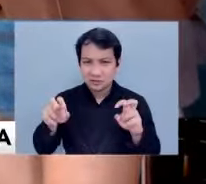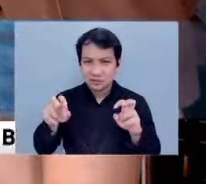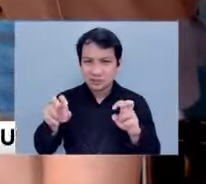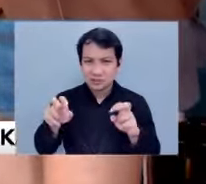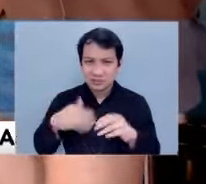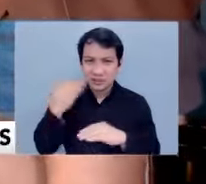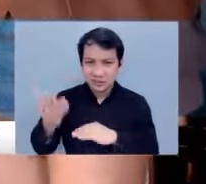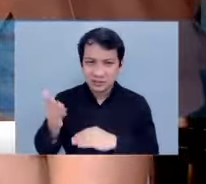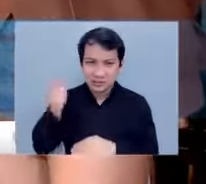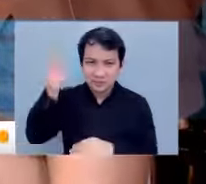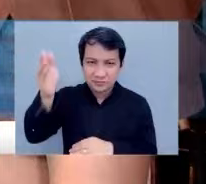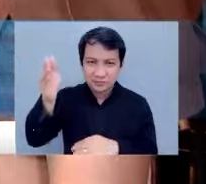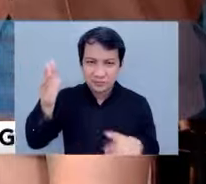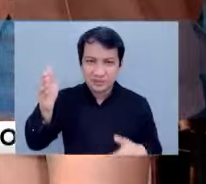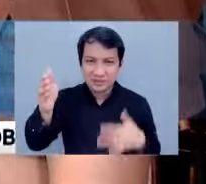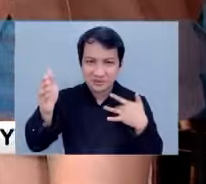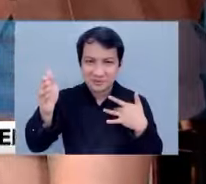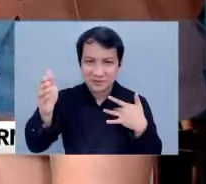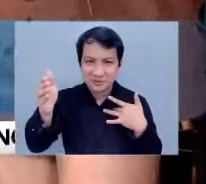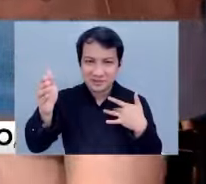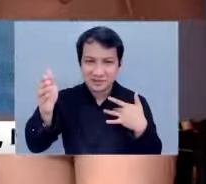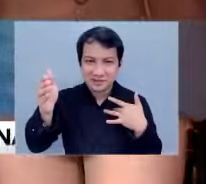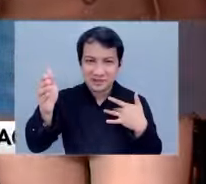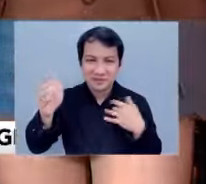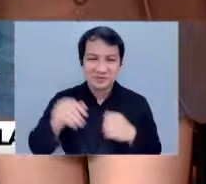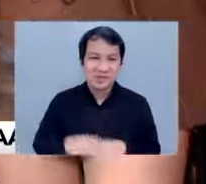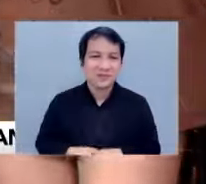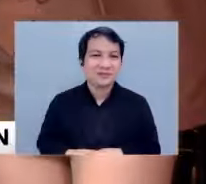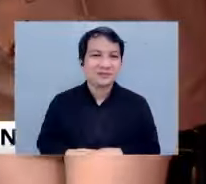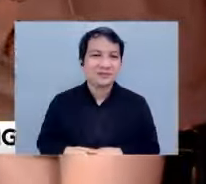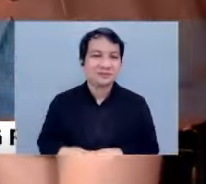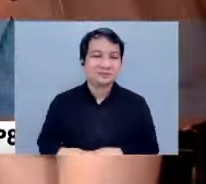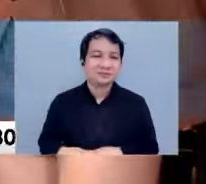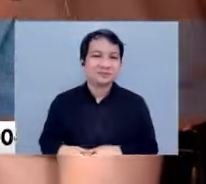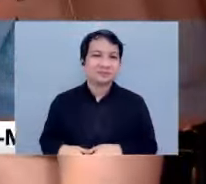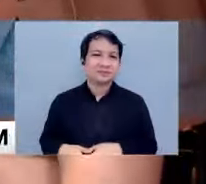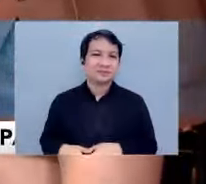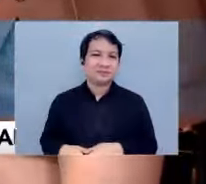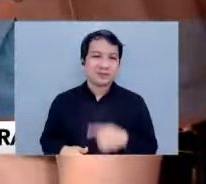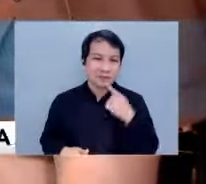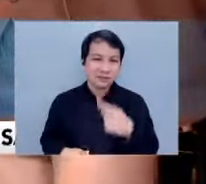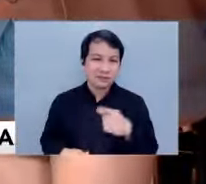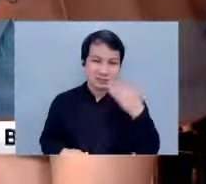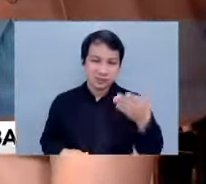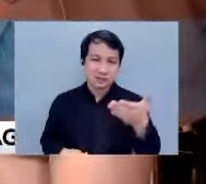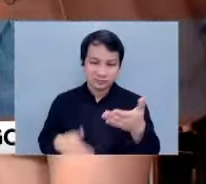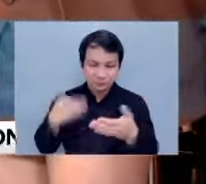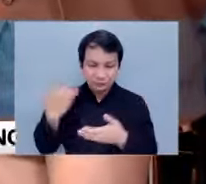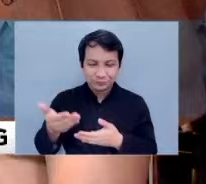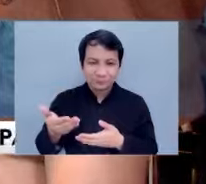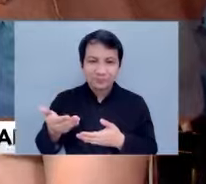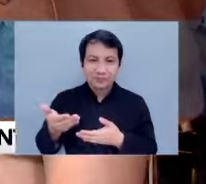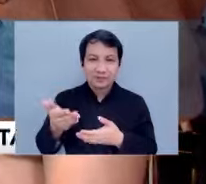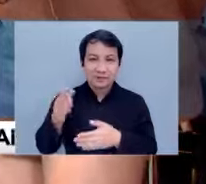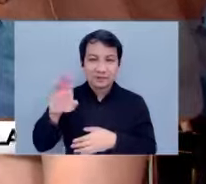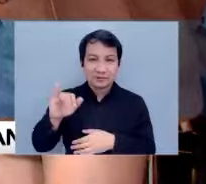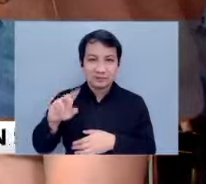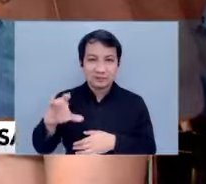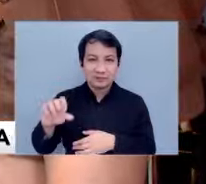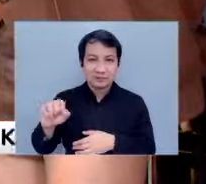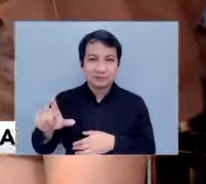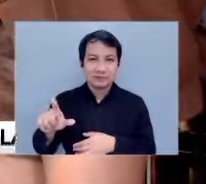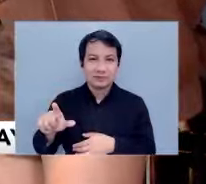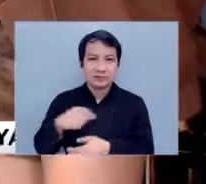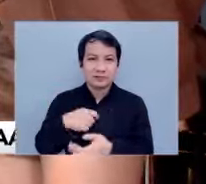buhay. A week before, and then like, 1 week later, nasa Bicol kami. May gig kami sa Bicol. Tapos,